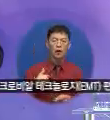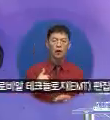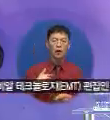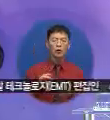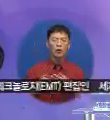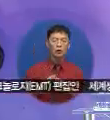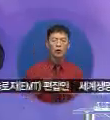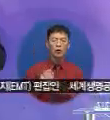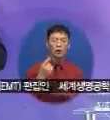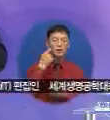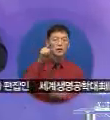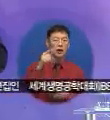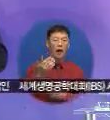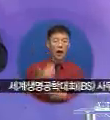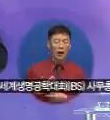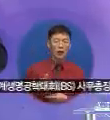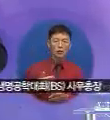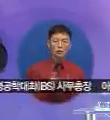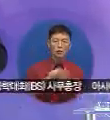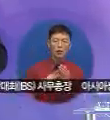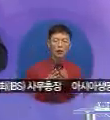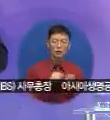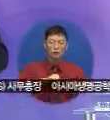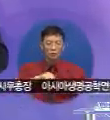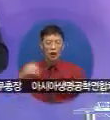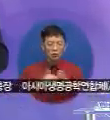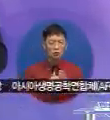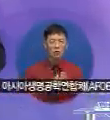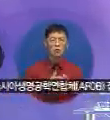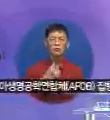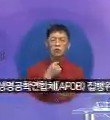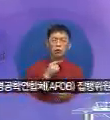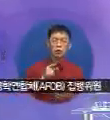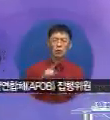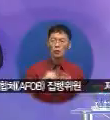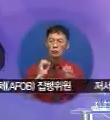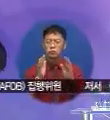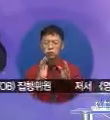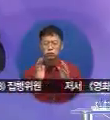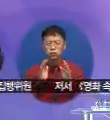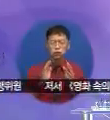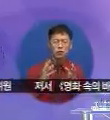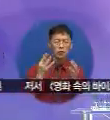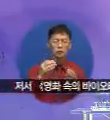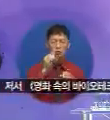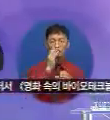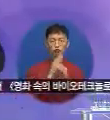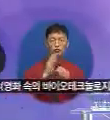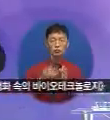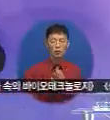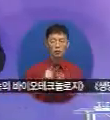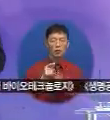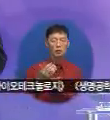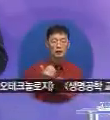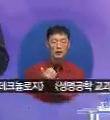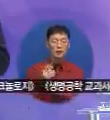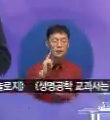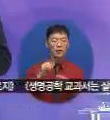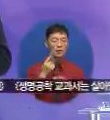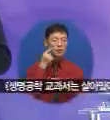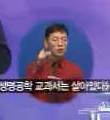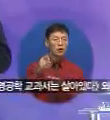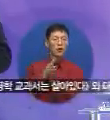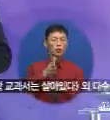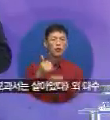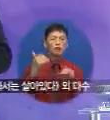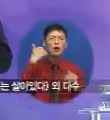우리가 예측하고 대비할 수 있을까 이런 얘기들을 하고 있었는데 그럼 이걸 예측할